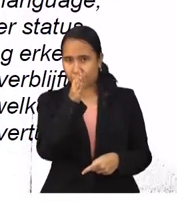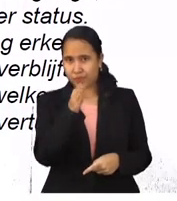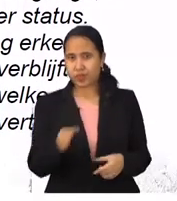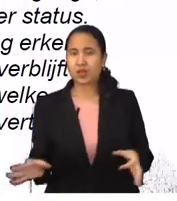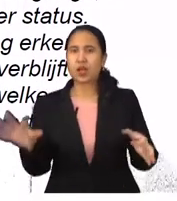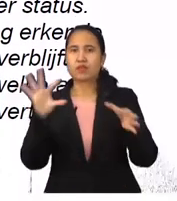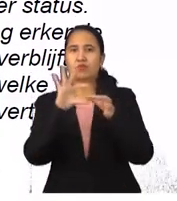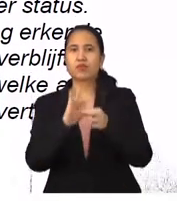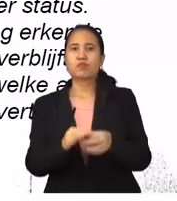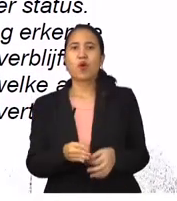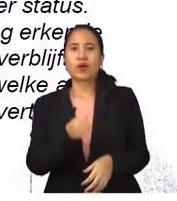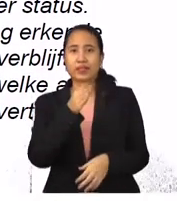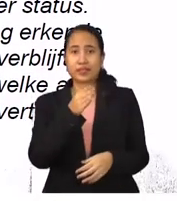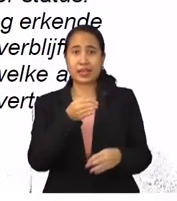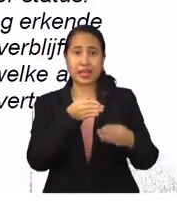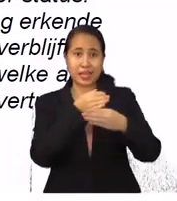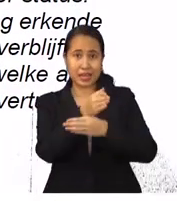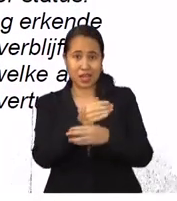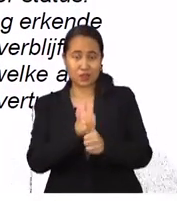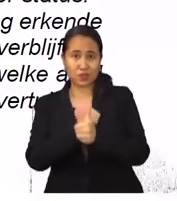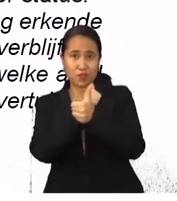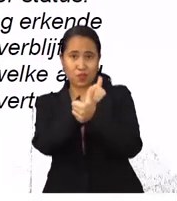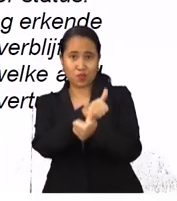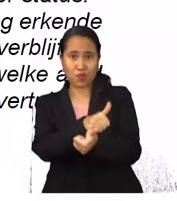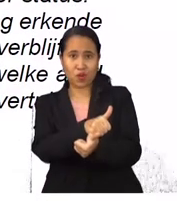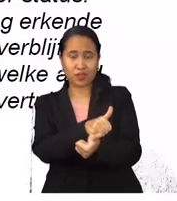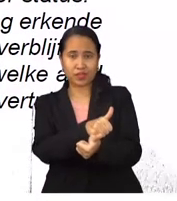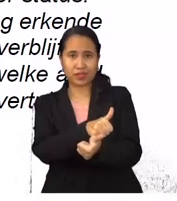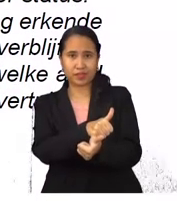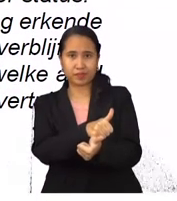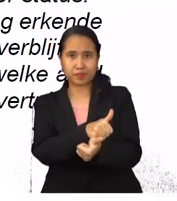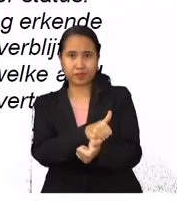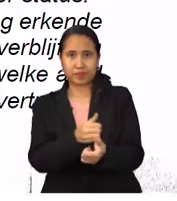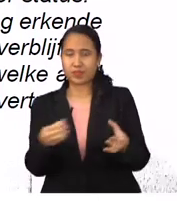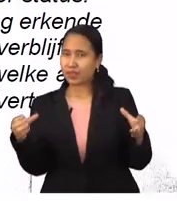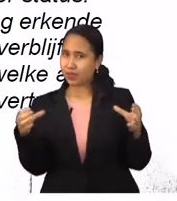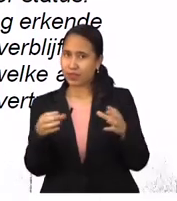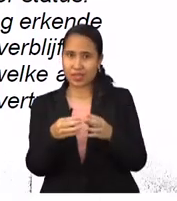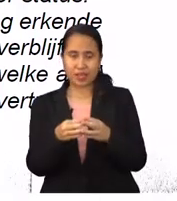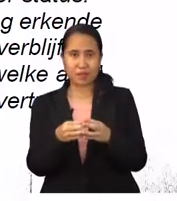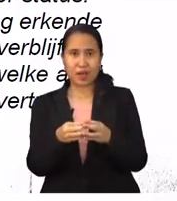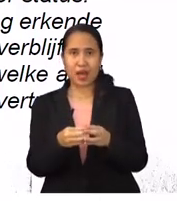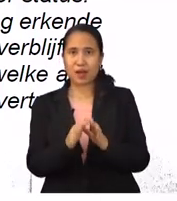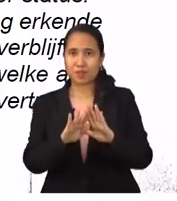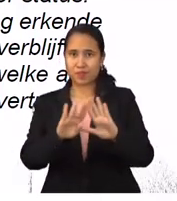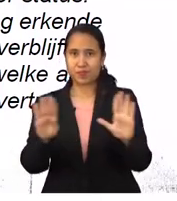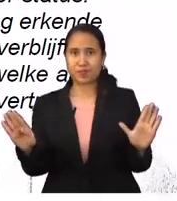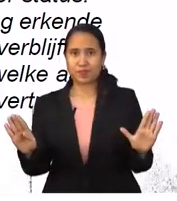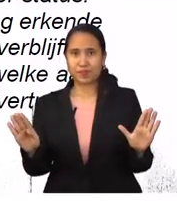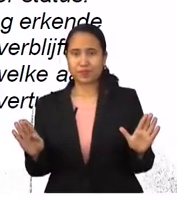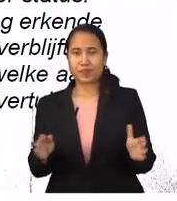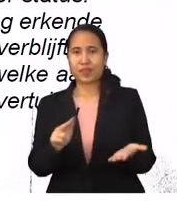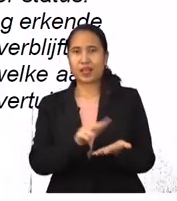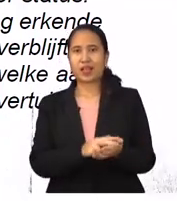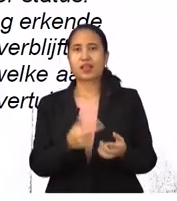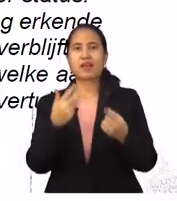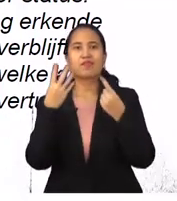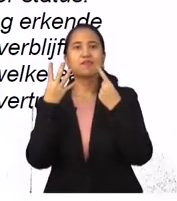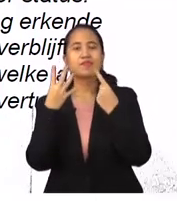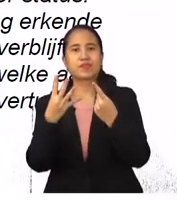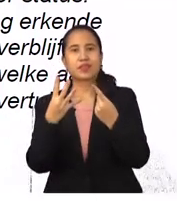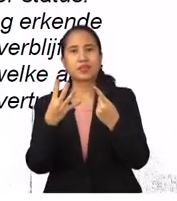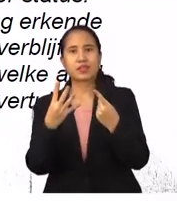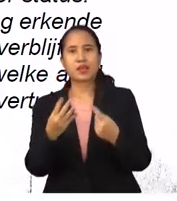verbonden rechtsgevolgen, dan ook onverenigbaar met de bescherming van het aan artikel 14 grondwet ten grondslag